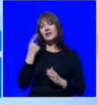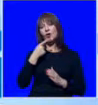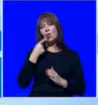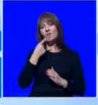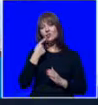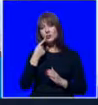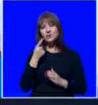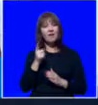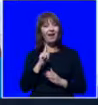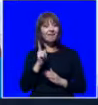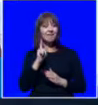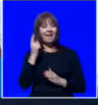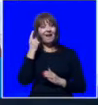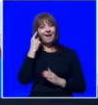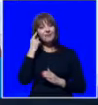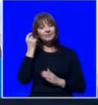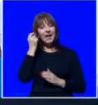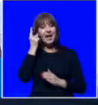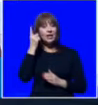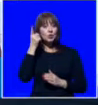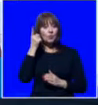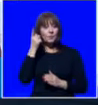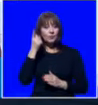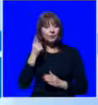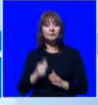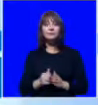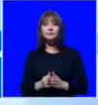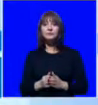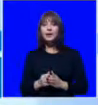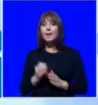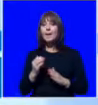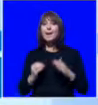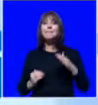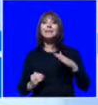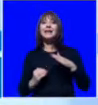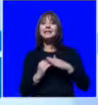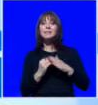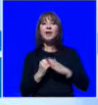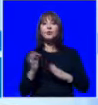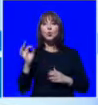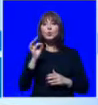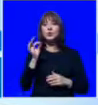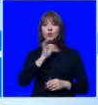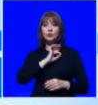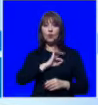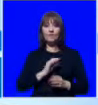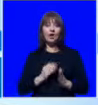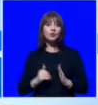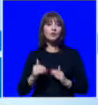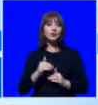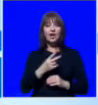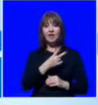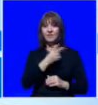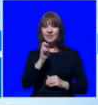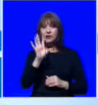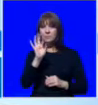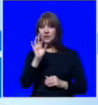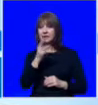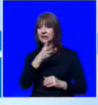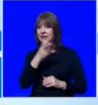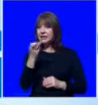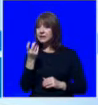беше неразумна стъпка. Нека, господин Иванов, кажете вие, максималният осигурителен доход скача с 250 или 300 лева, не съм